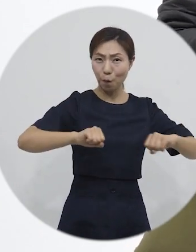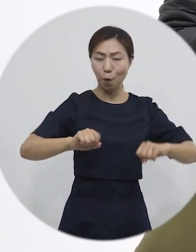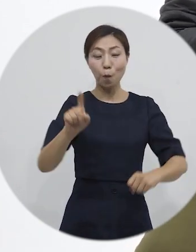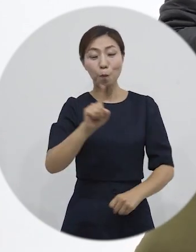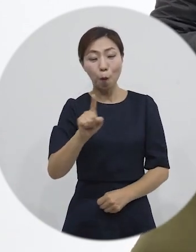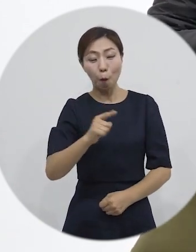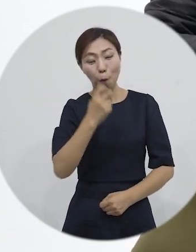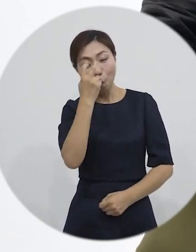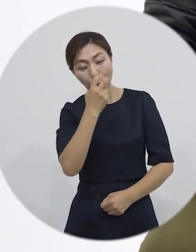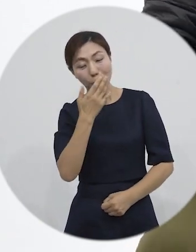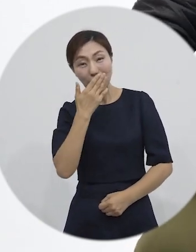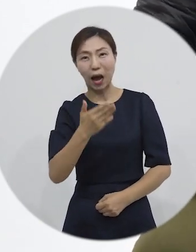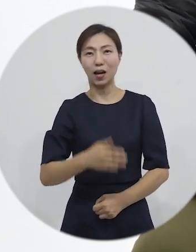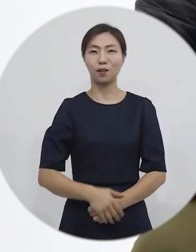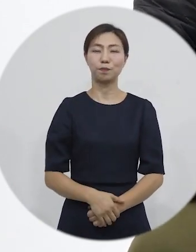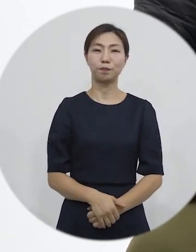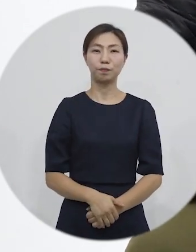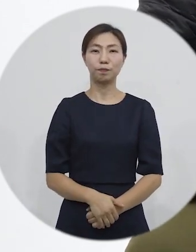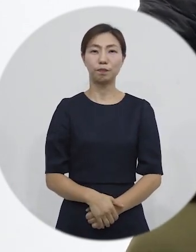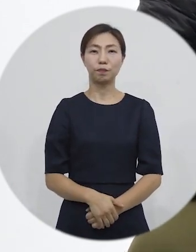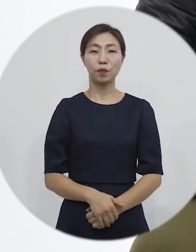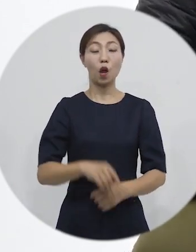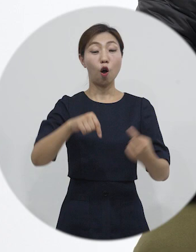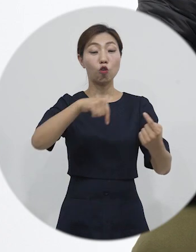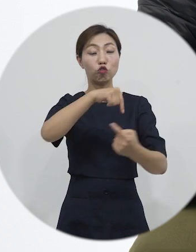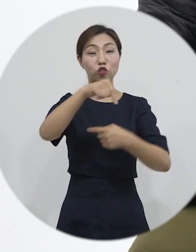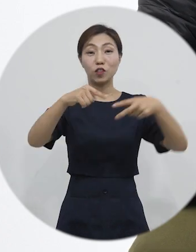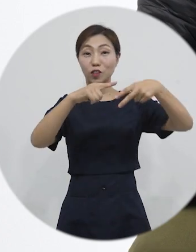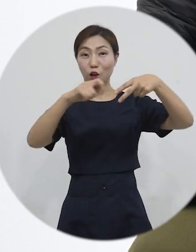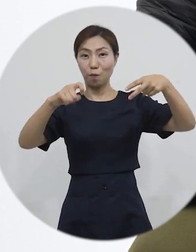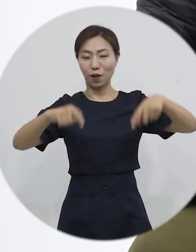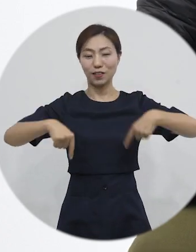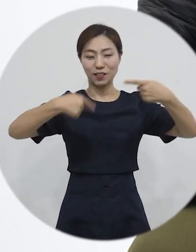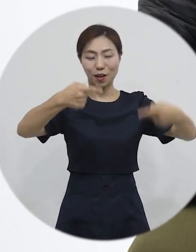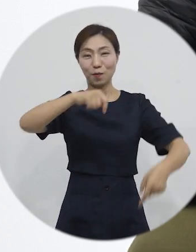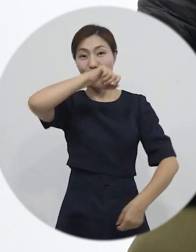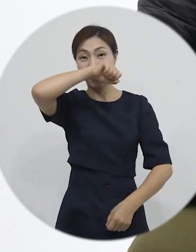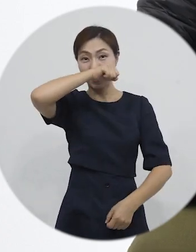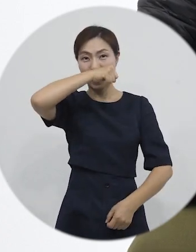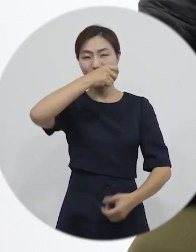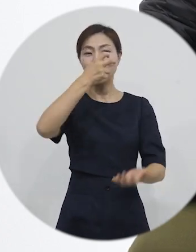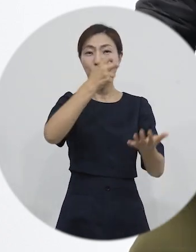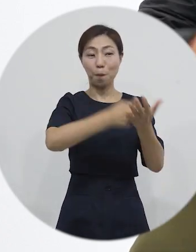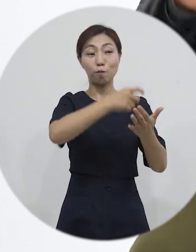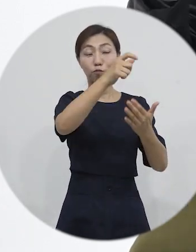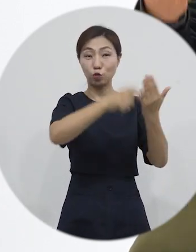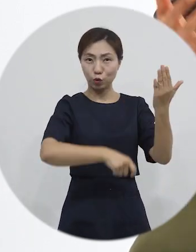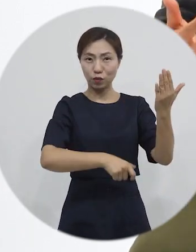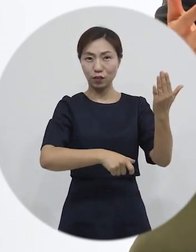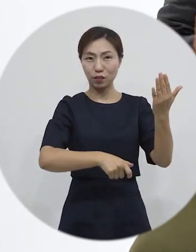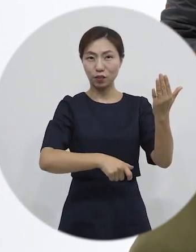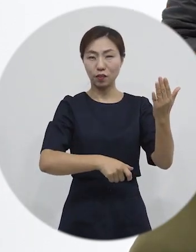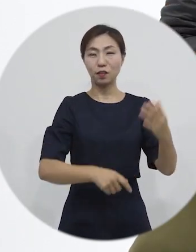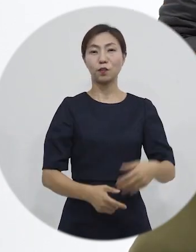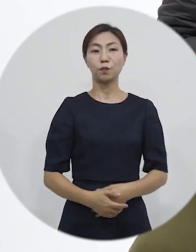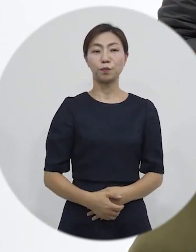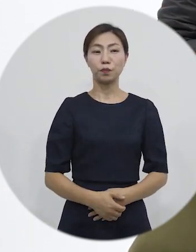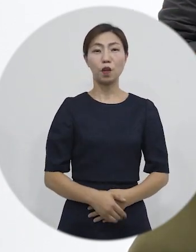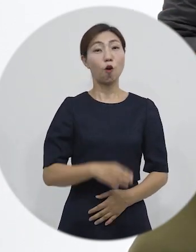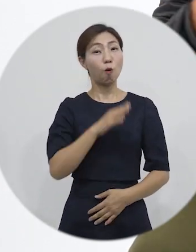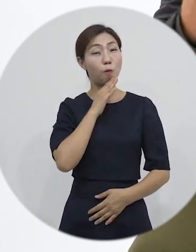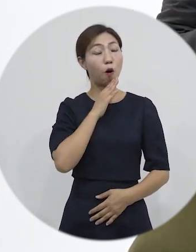있을 겁니다. 그래서 이렇게 운영된 서대문구 참여예산제는요, 대외적으로